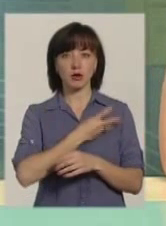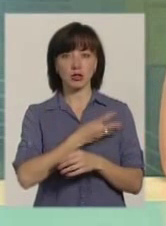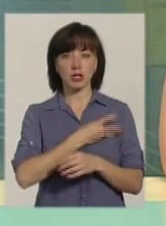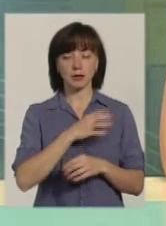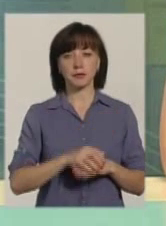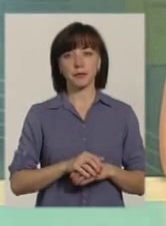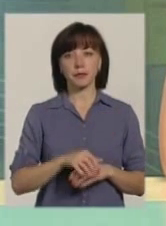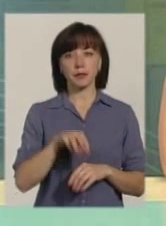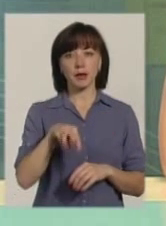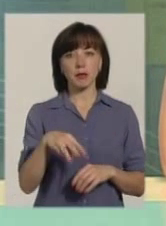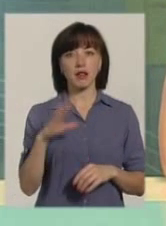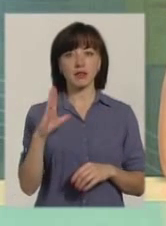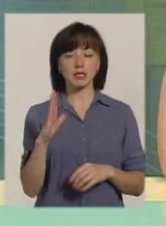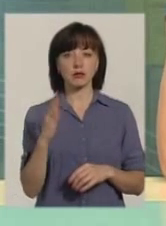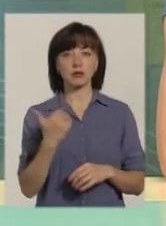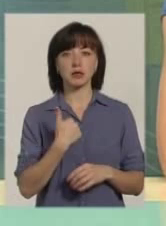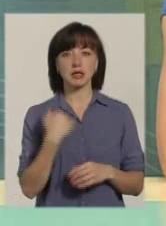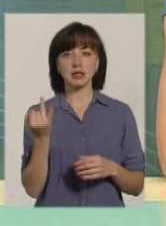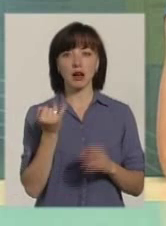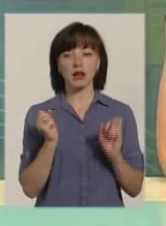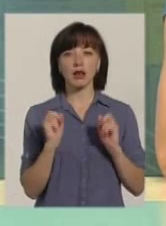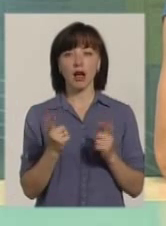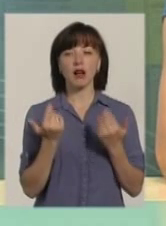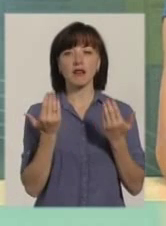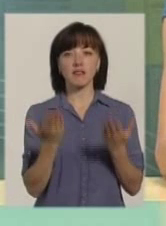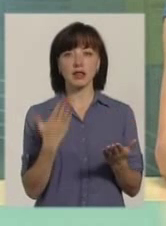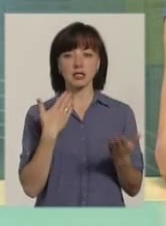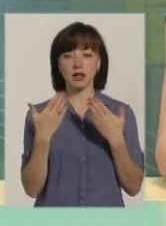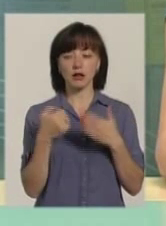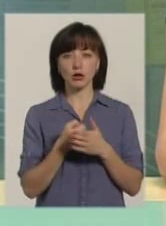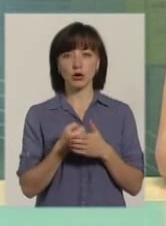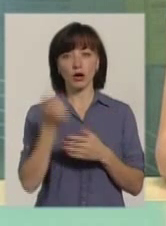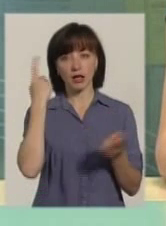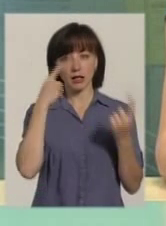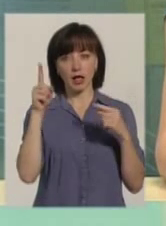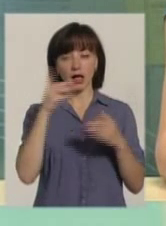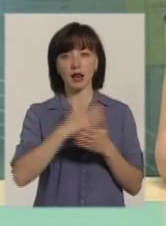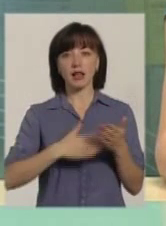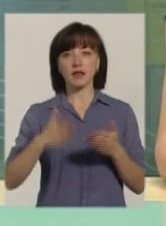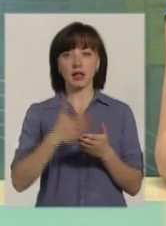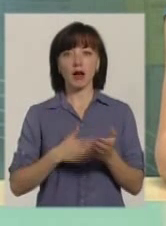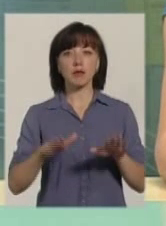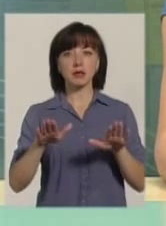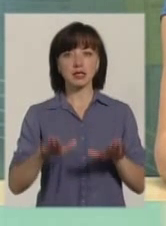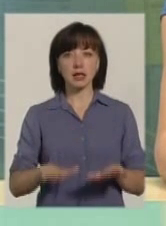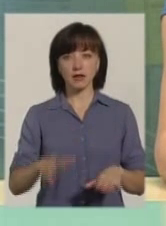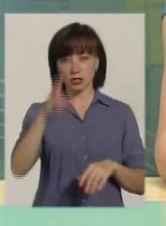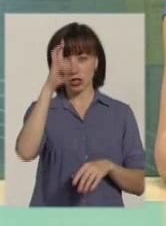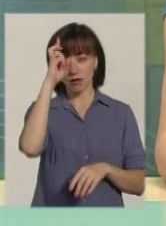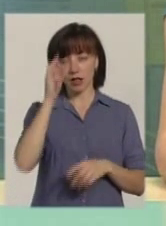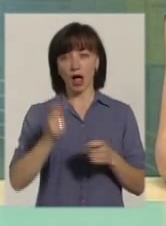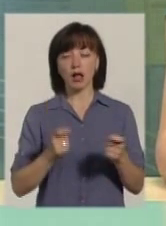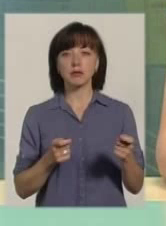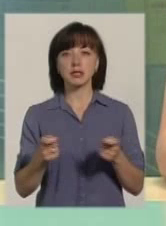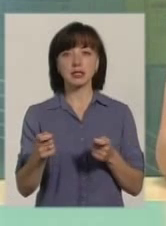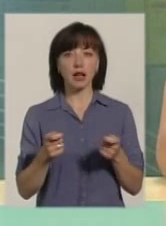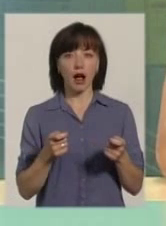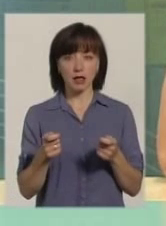Васильовичу, от мені цікаво, як ви ставитесь до ідеї ліквідації місцевих державних